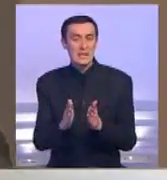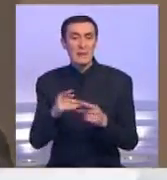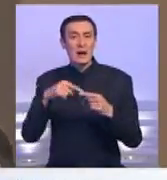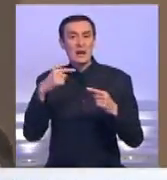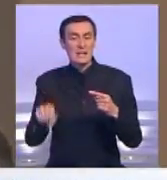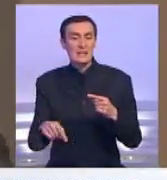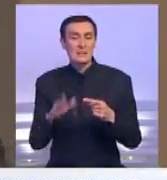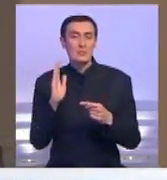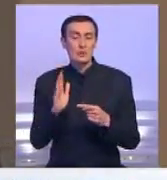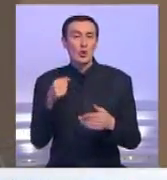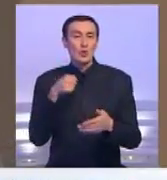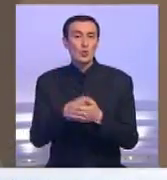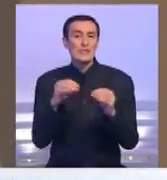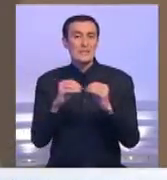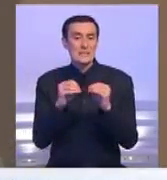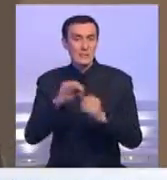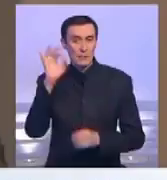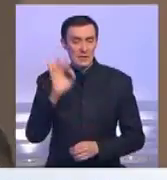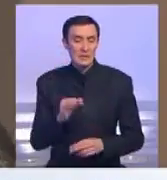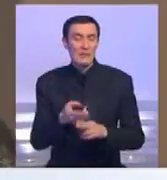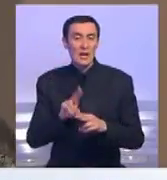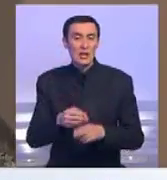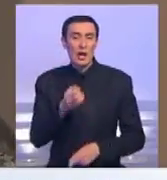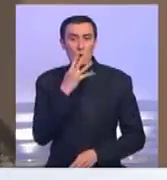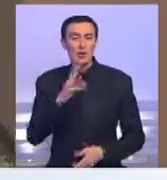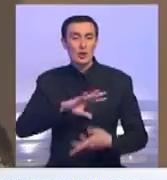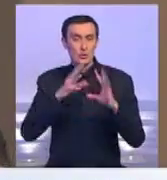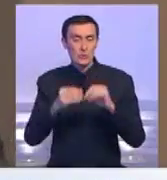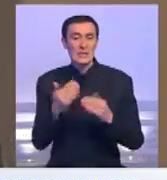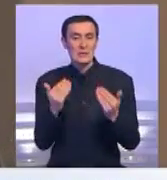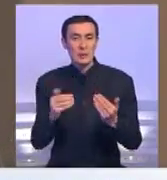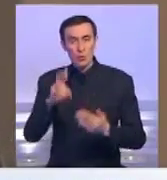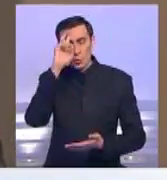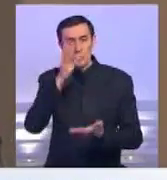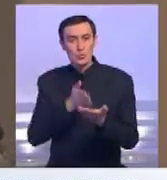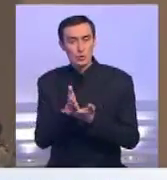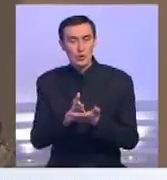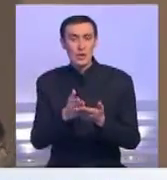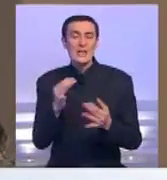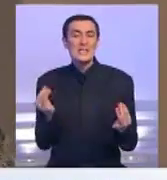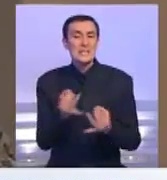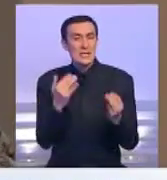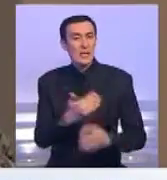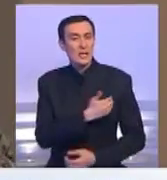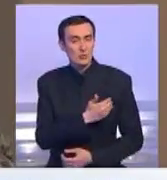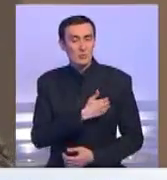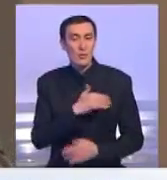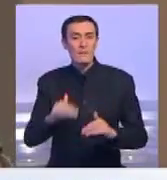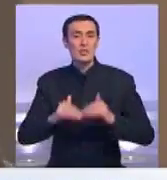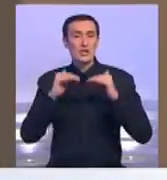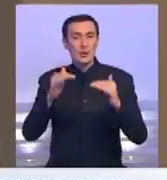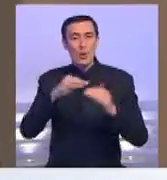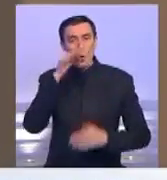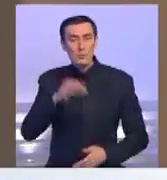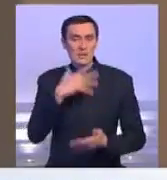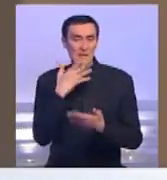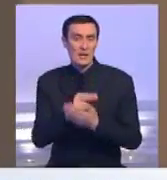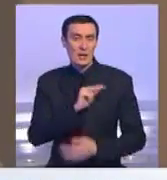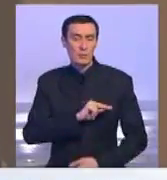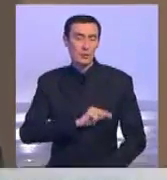снизится до 10%. Это хороший результат. Поэтому теперь государственные служащие заинтересованы в повышении эффективности своей работы.